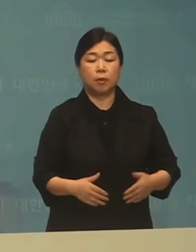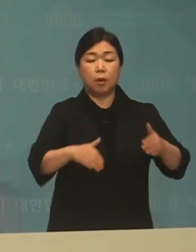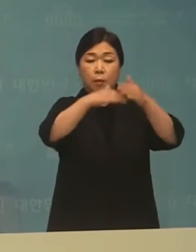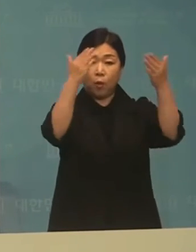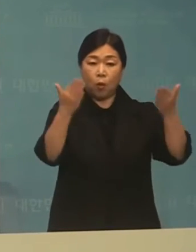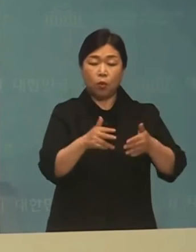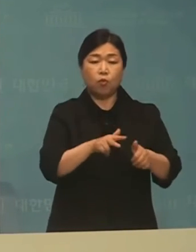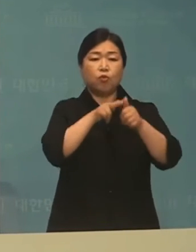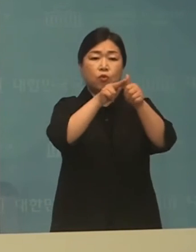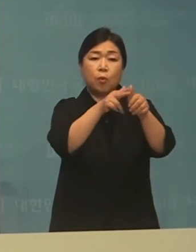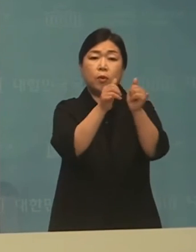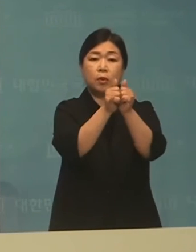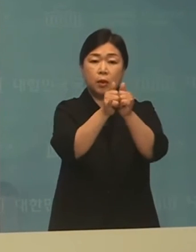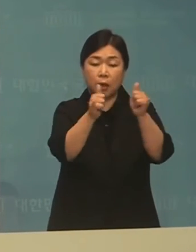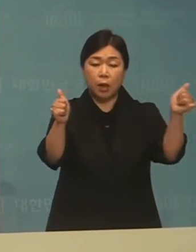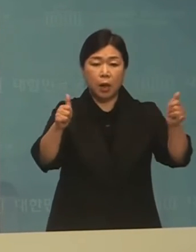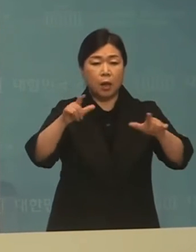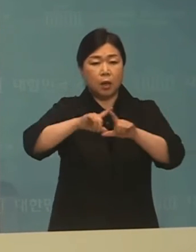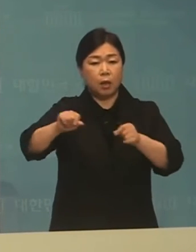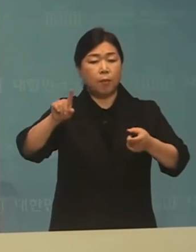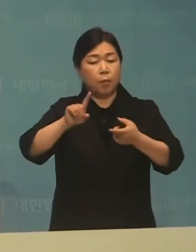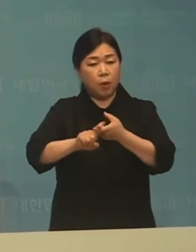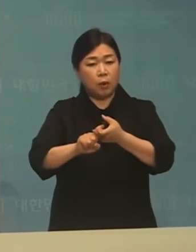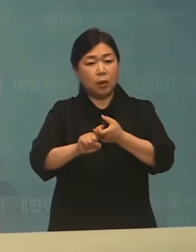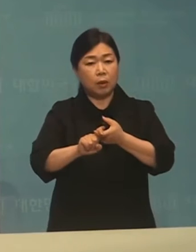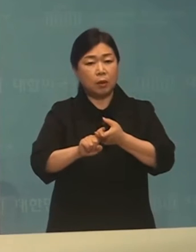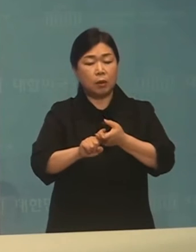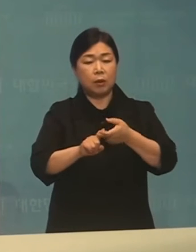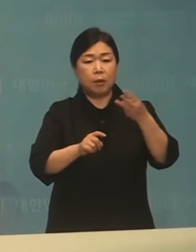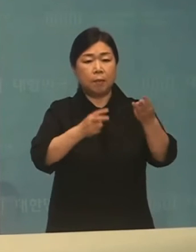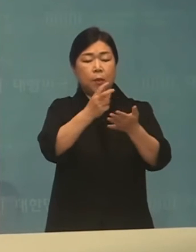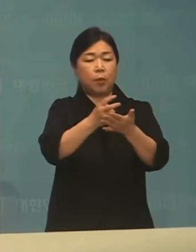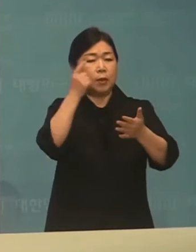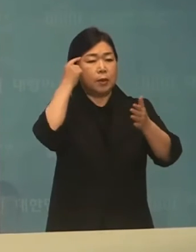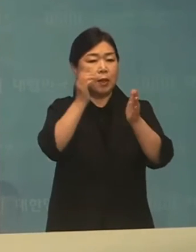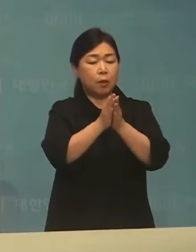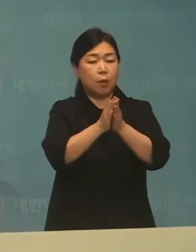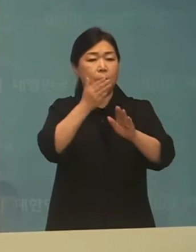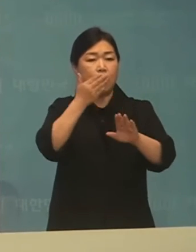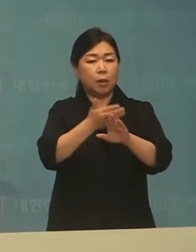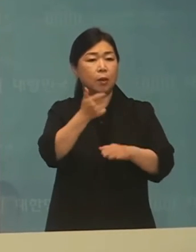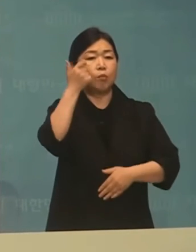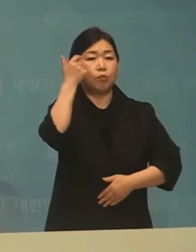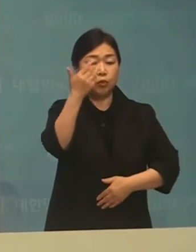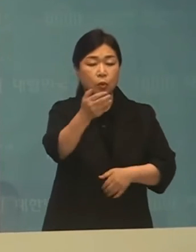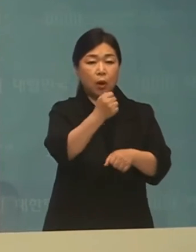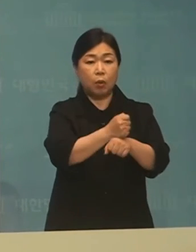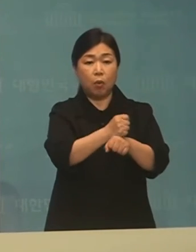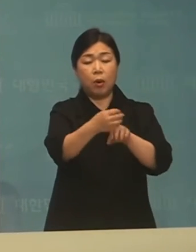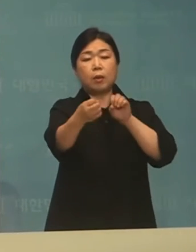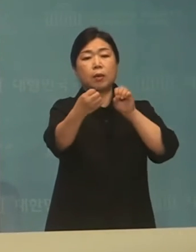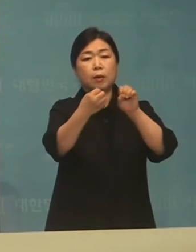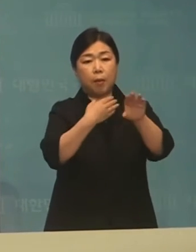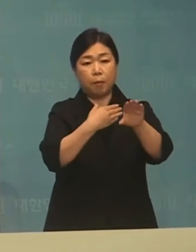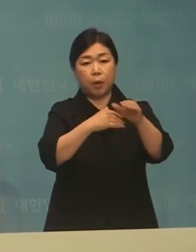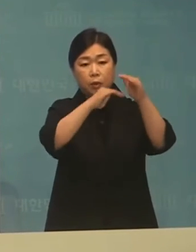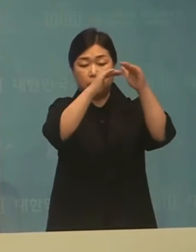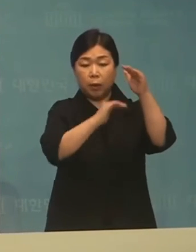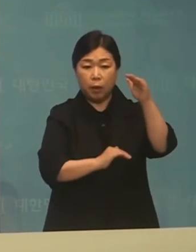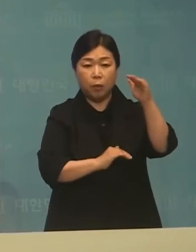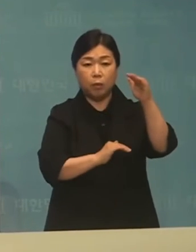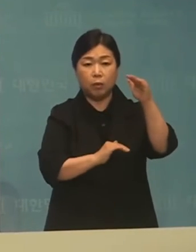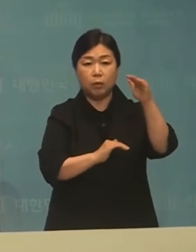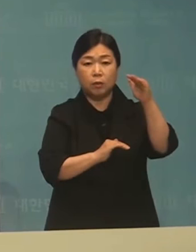모든 후보에게 친일 청산 상법에 대한 찬반 의견을 묻고 그 답변 내용을